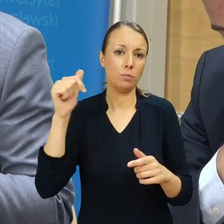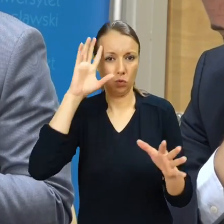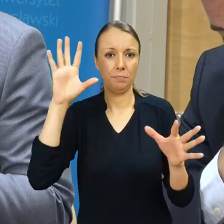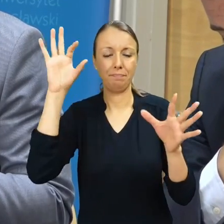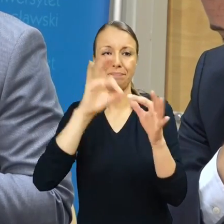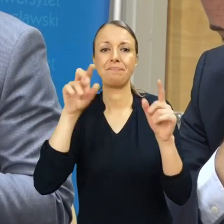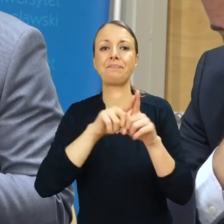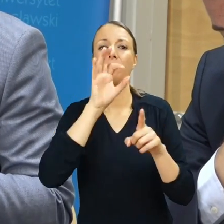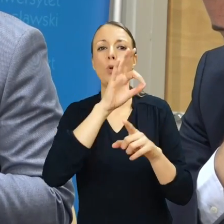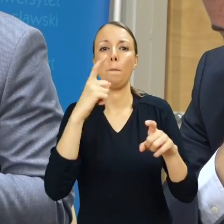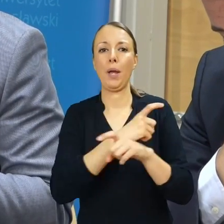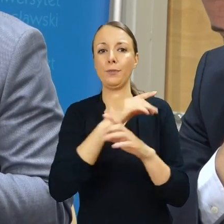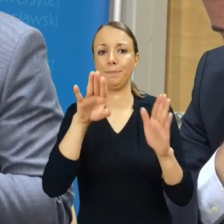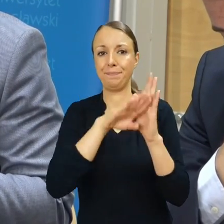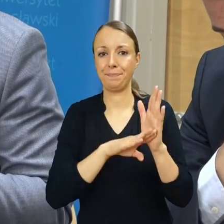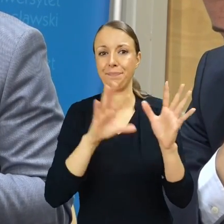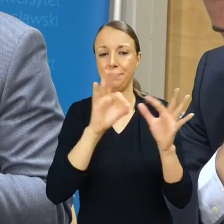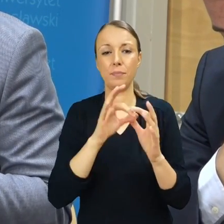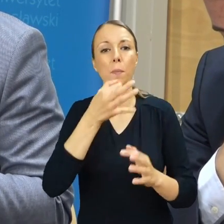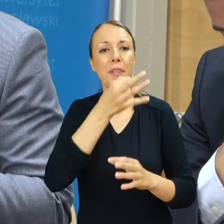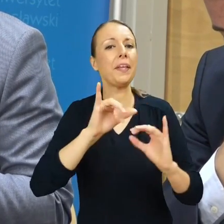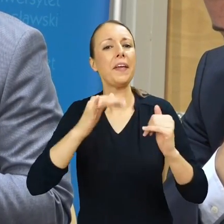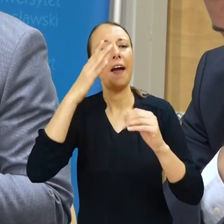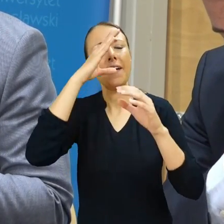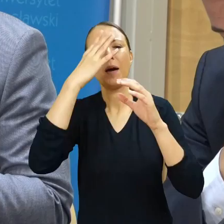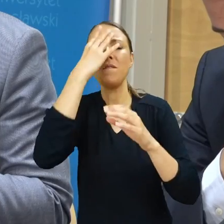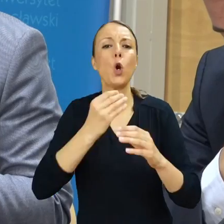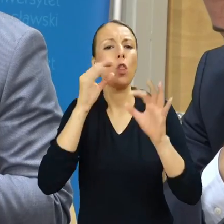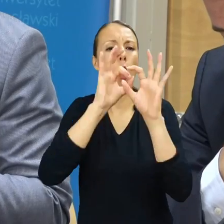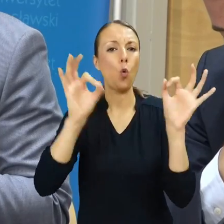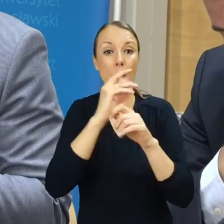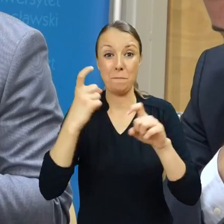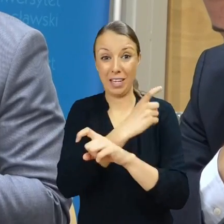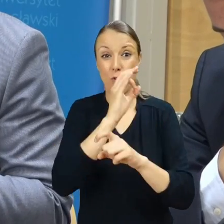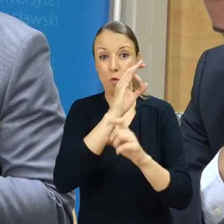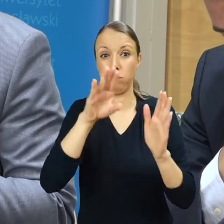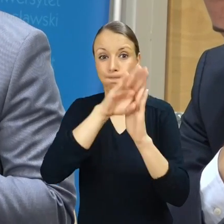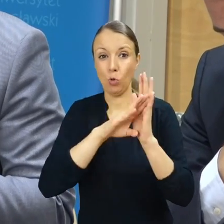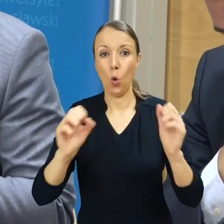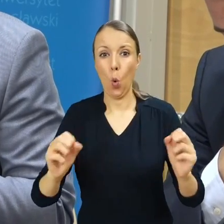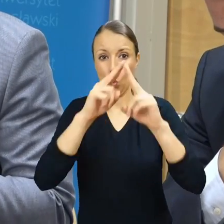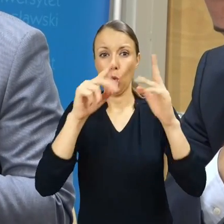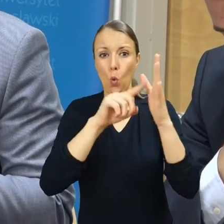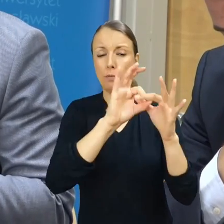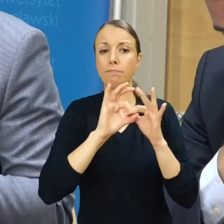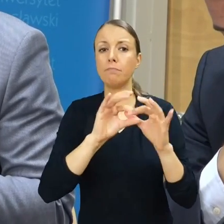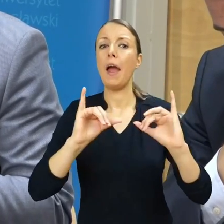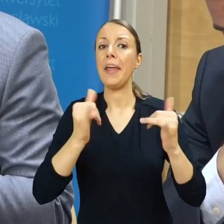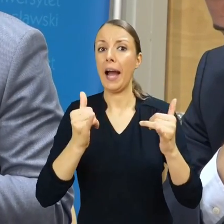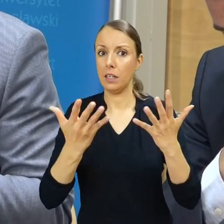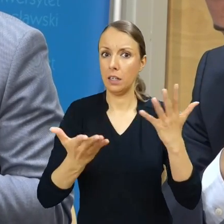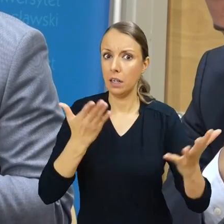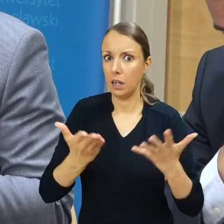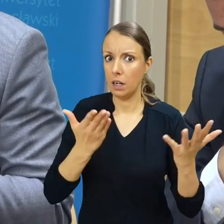to pytanie, jaki jest ten układ ustrojowy, to jest pytanie fundamentalne. Czy my możemy sobie pozwolić na to, że sąd specjalny, sąd